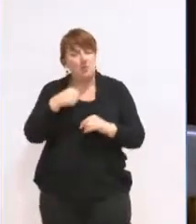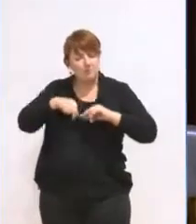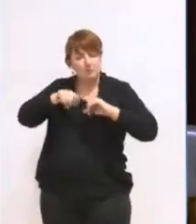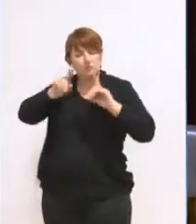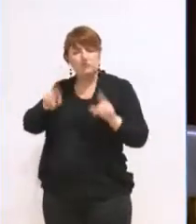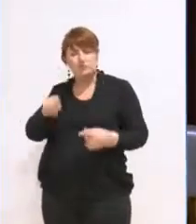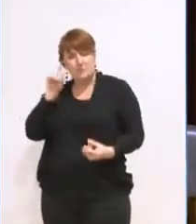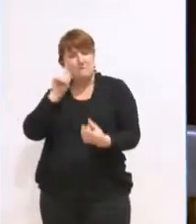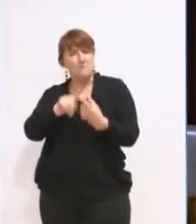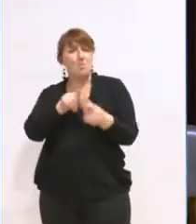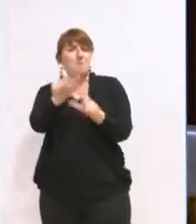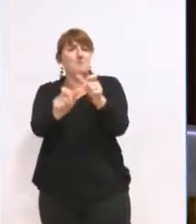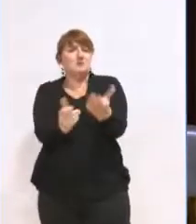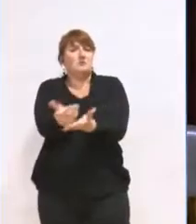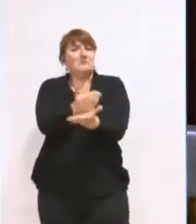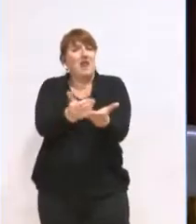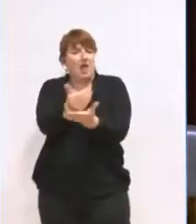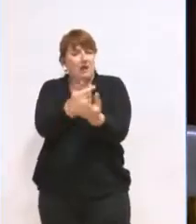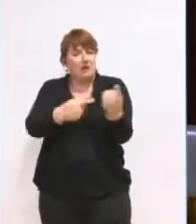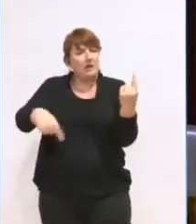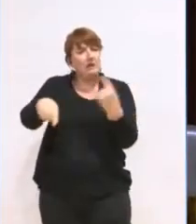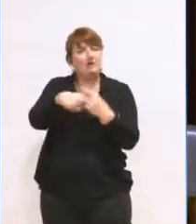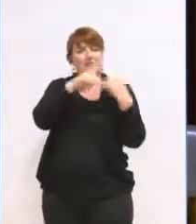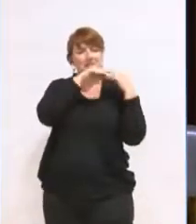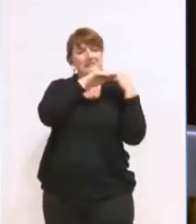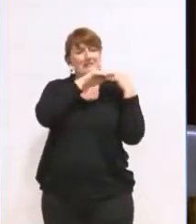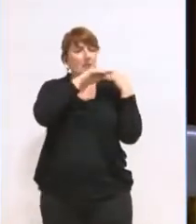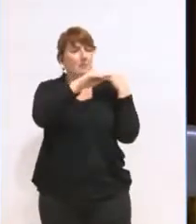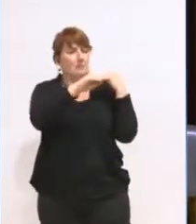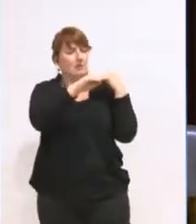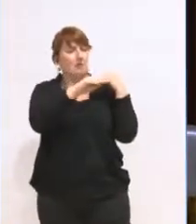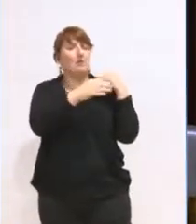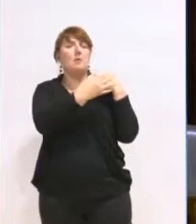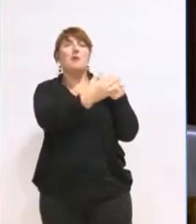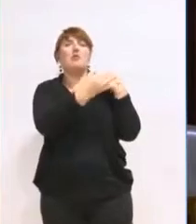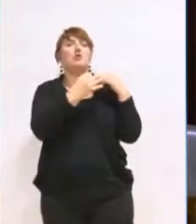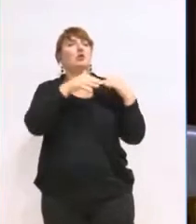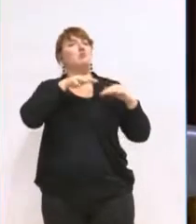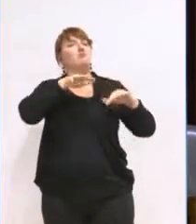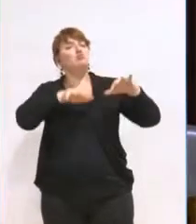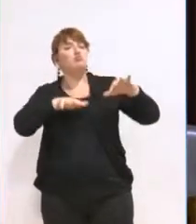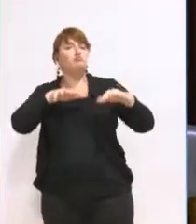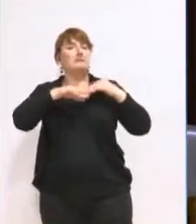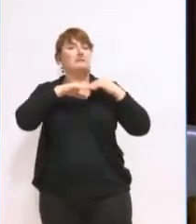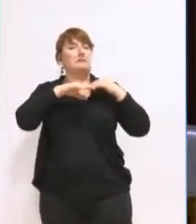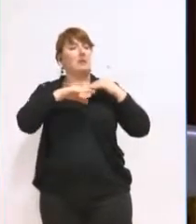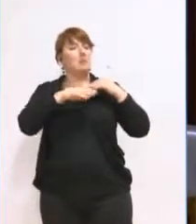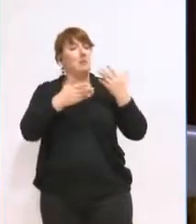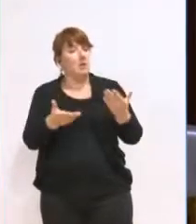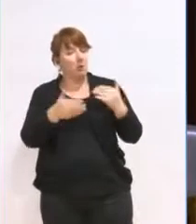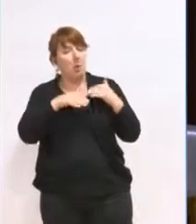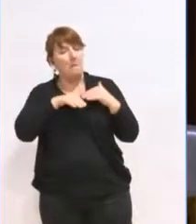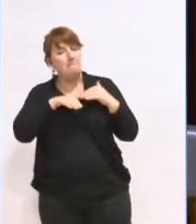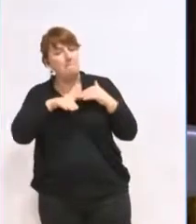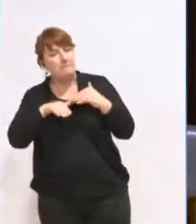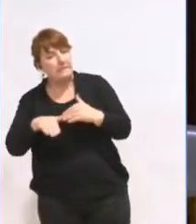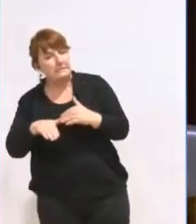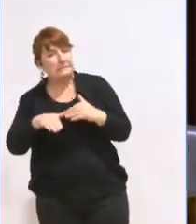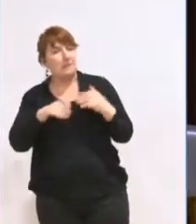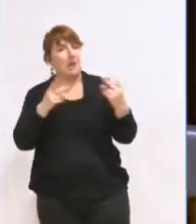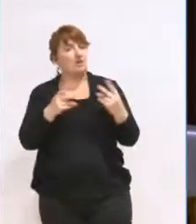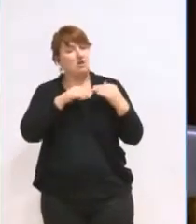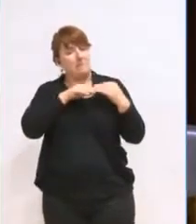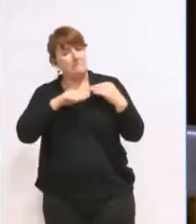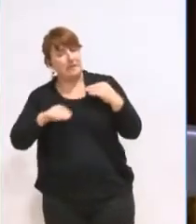relativement stable. D'abord, elle était stable, après elle était relativement stable, maintenant elle est quand même en légère baisse. Elle est de l'ordre